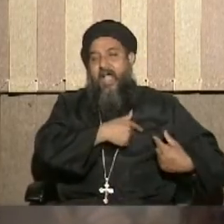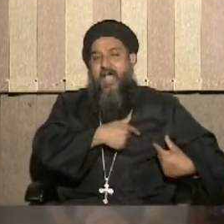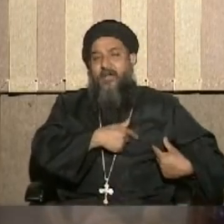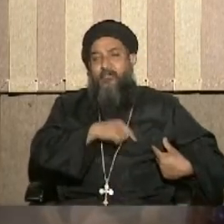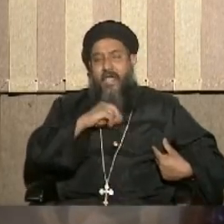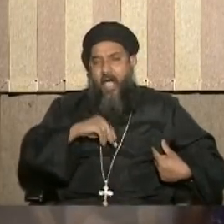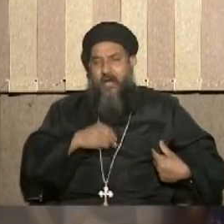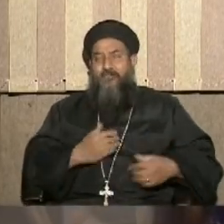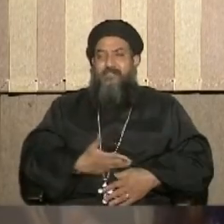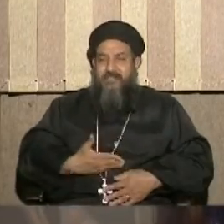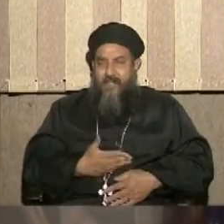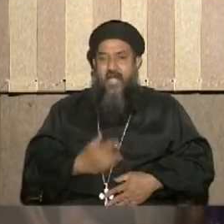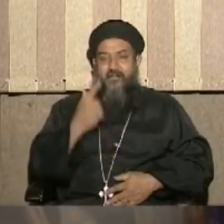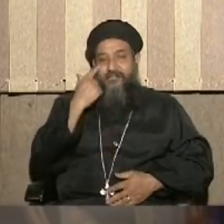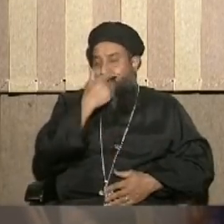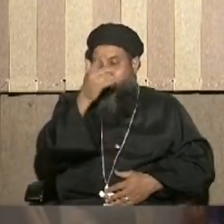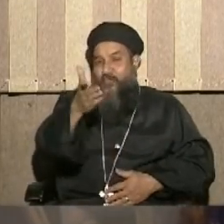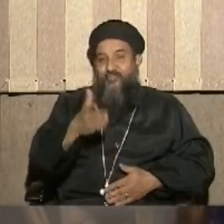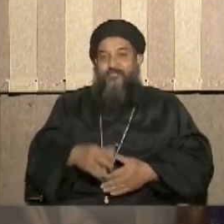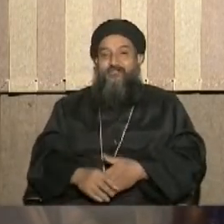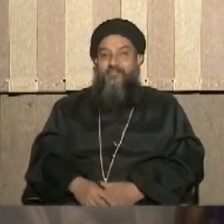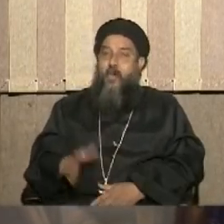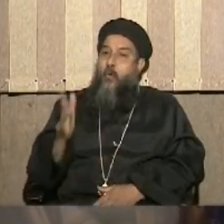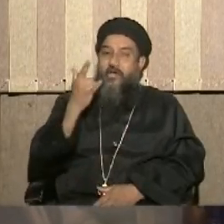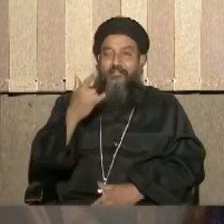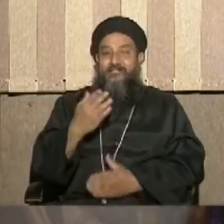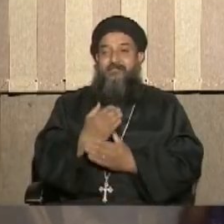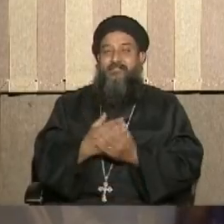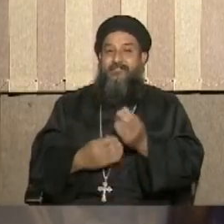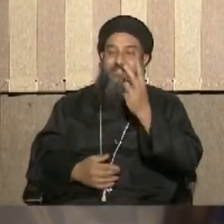وله في قلبي عليكم